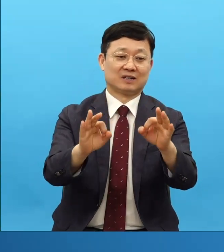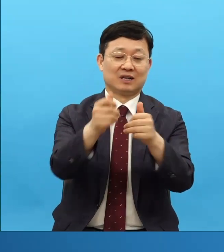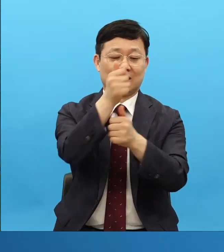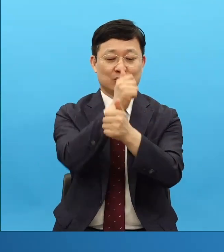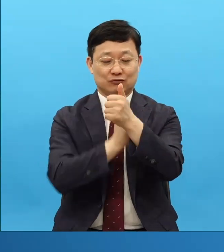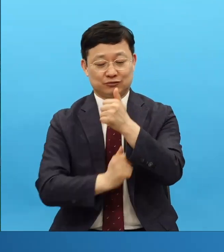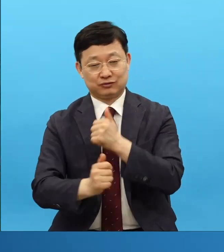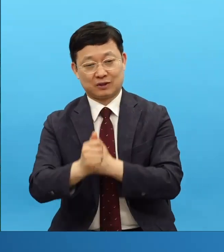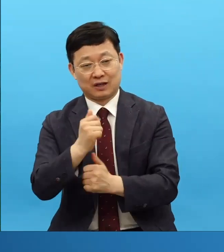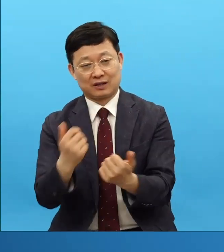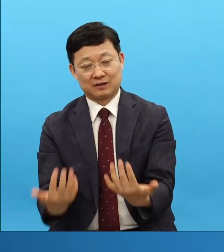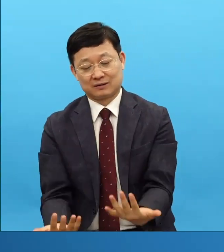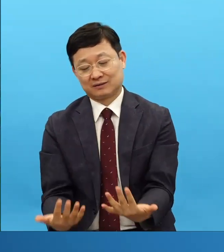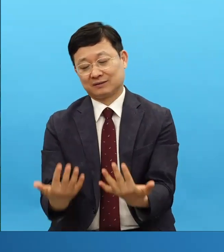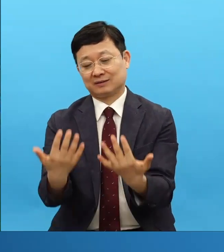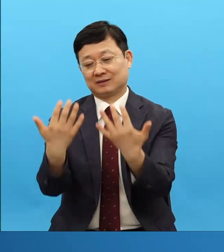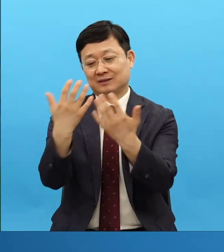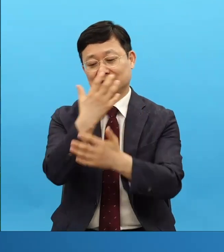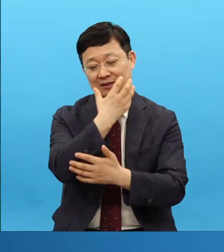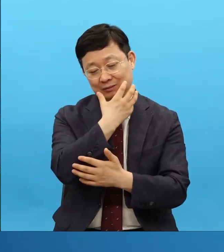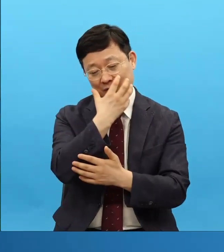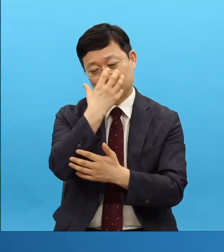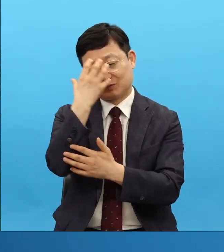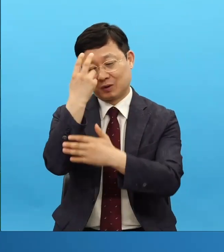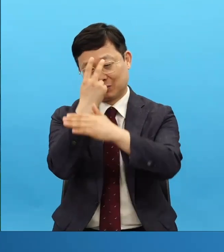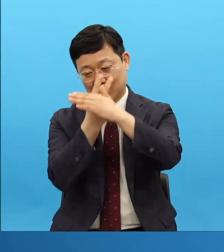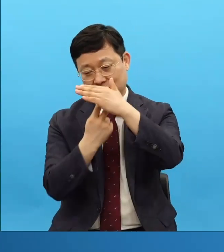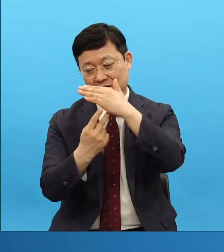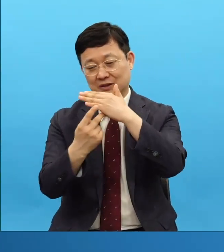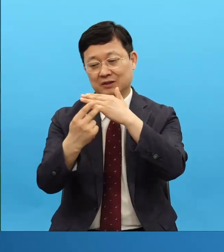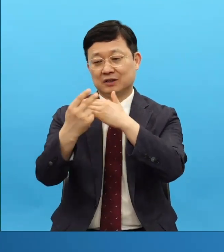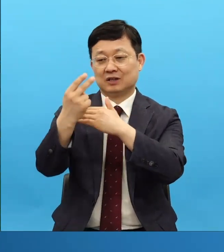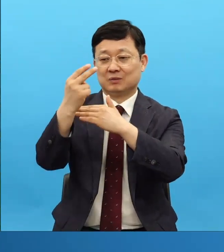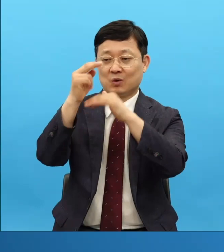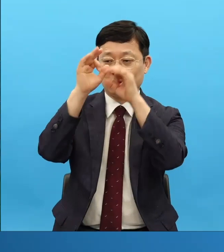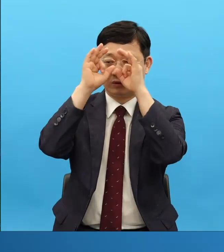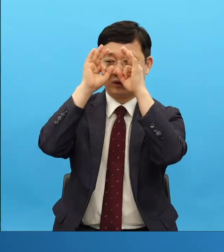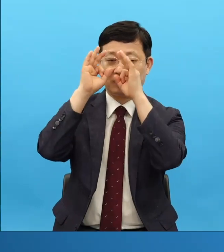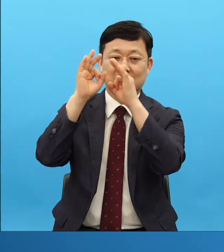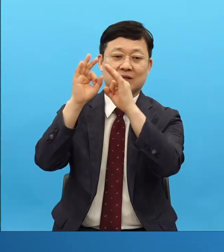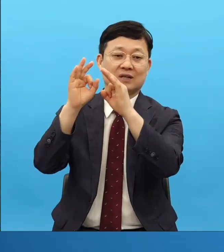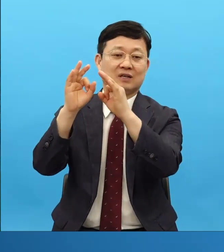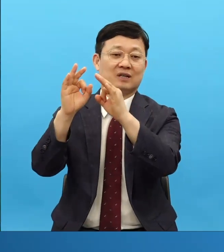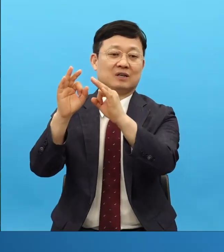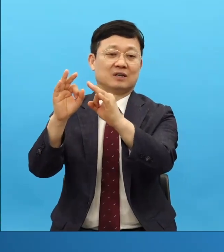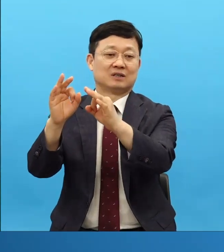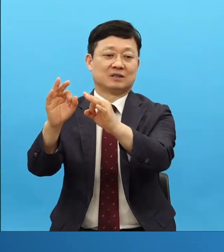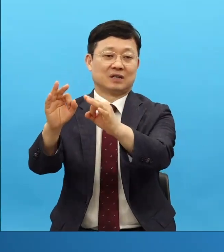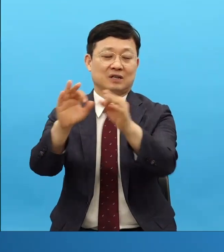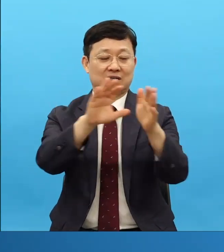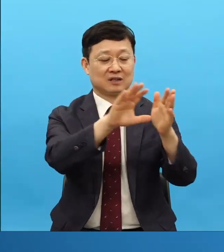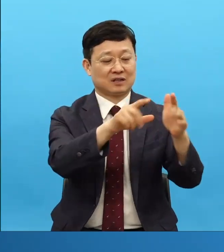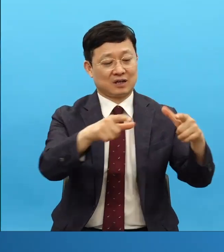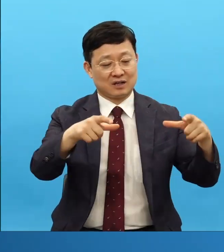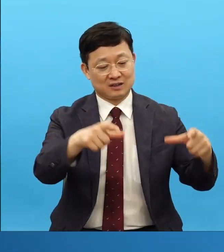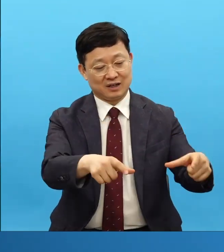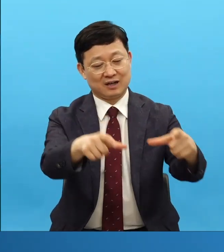보내. 그대가 꿈을 꾸고 비전을 품네.